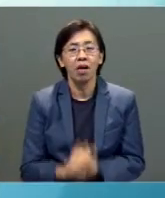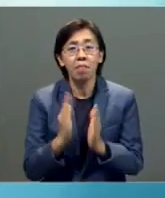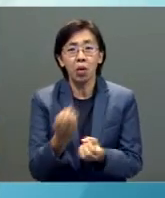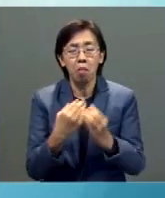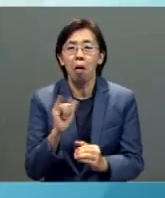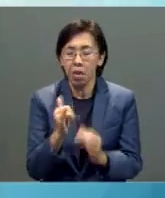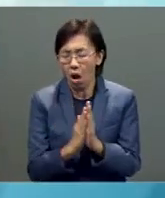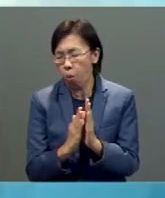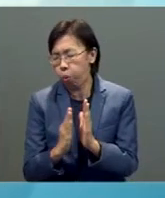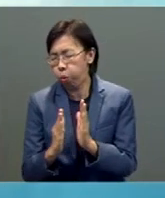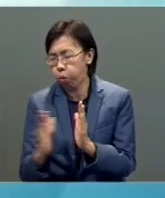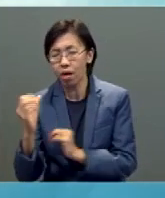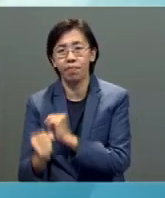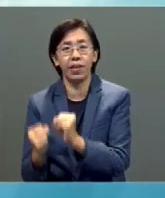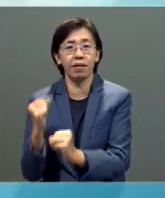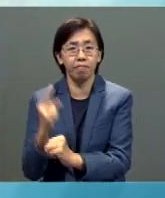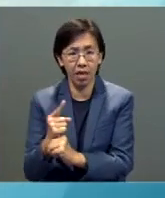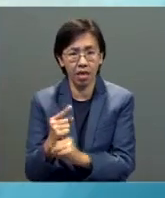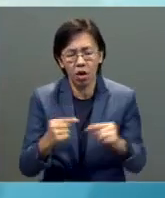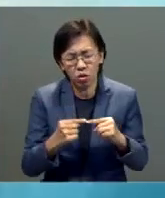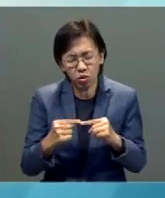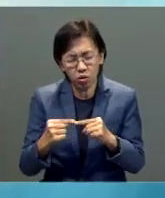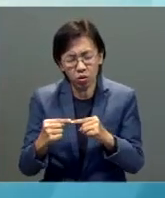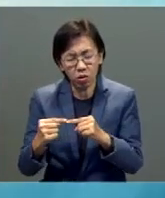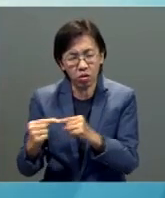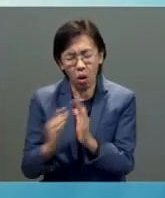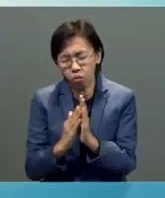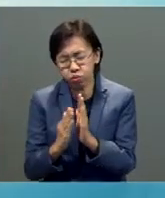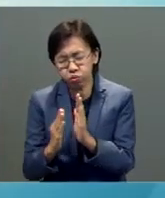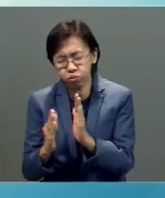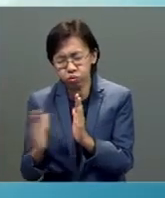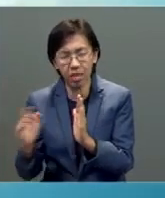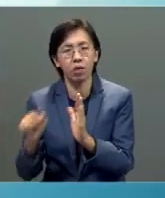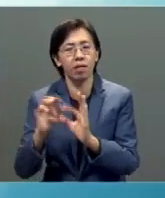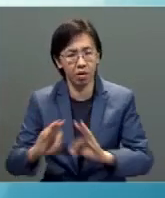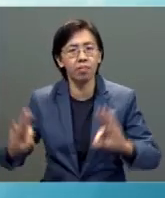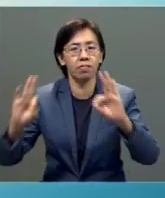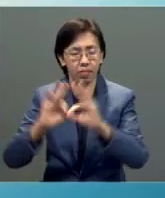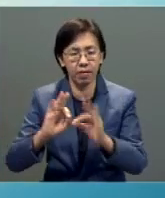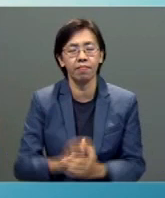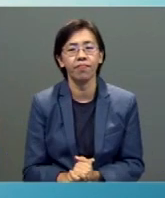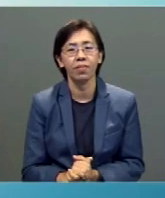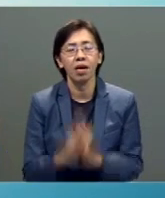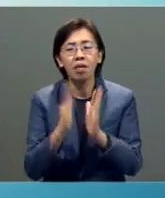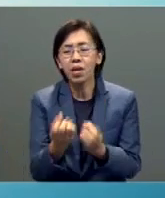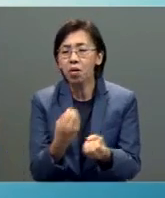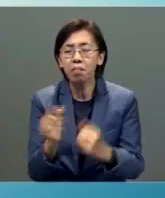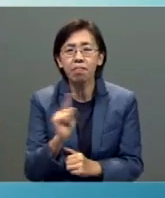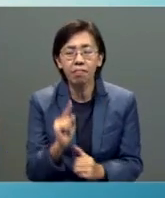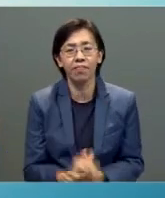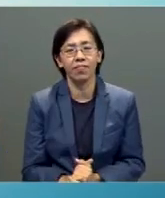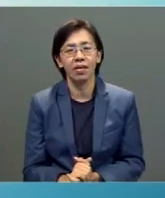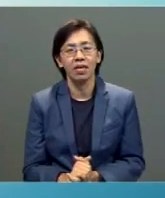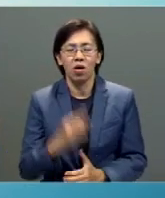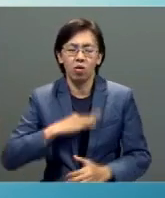นปีเพราะฉะนั้นการลากยาวตรงนี้มีความสำคัญอย่างยิ่งเลยนะครับแล้วก็หลายคนก็ตอนนี้ก็จะมีทุกท